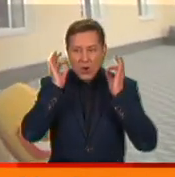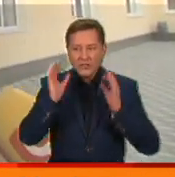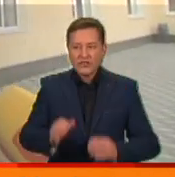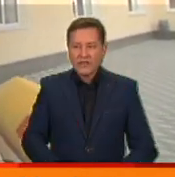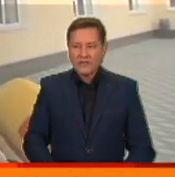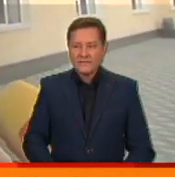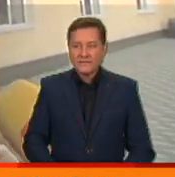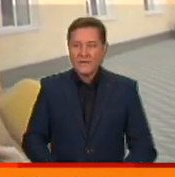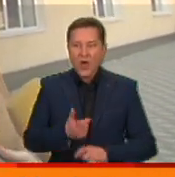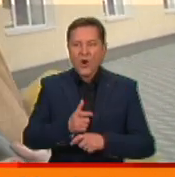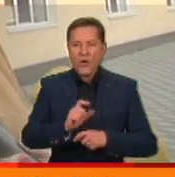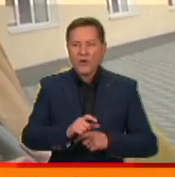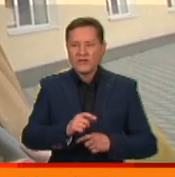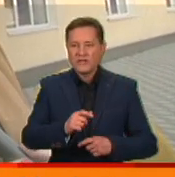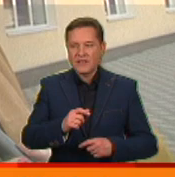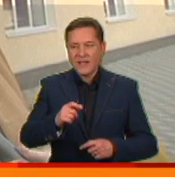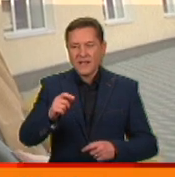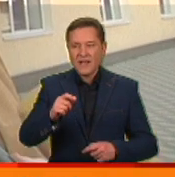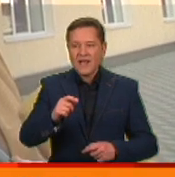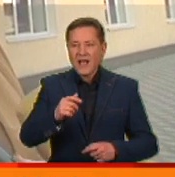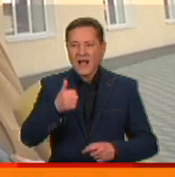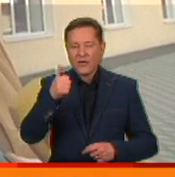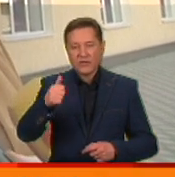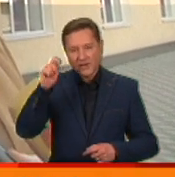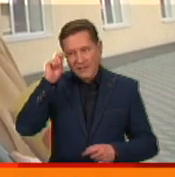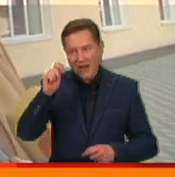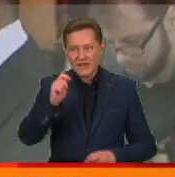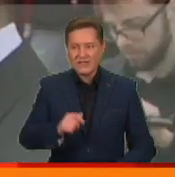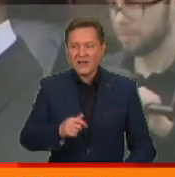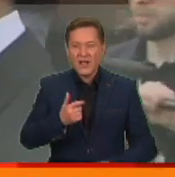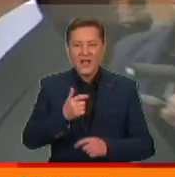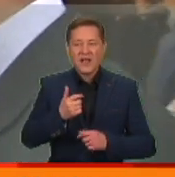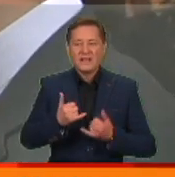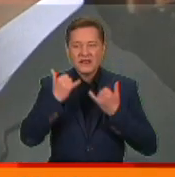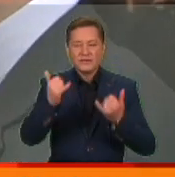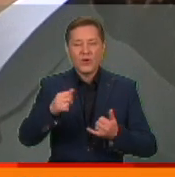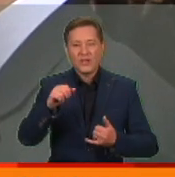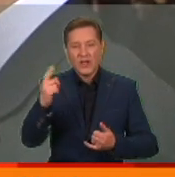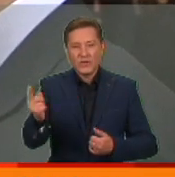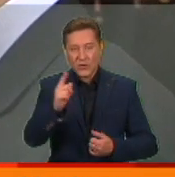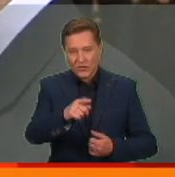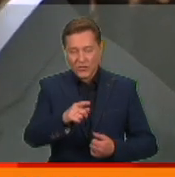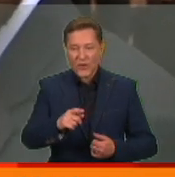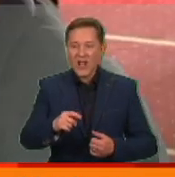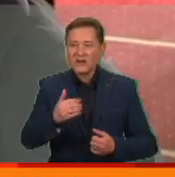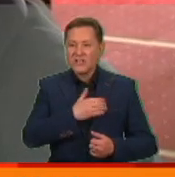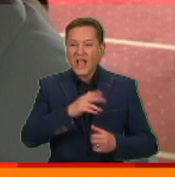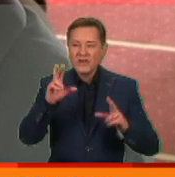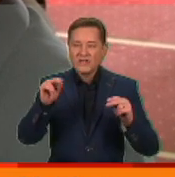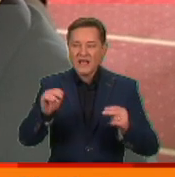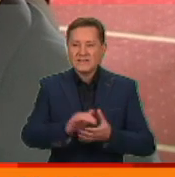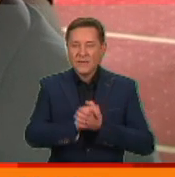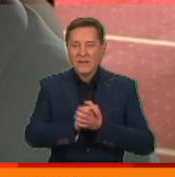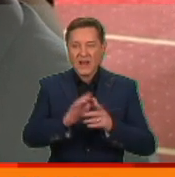Бекір дуже мені подобається, дуже хороший мальчик. Вони друг друга достойні. І бажаю їм щастя, і миру, і согласия.